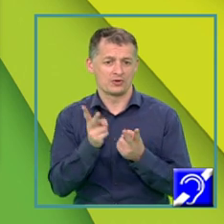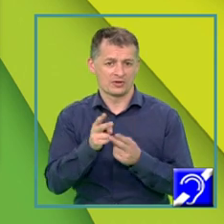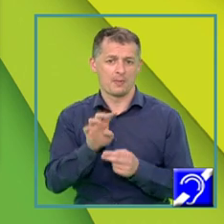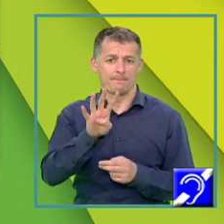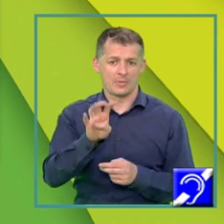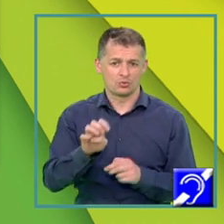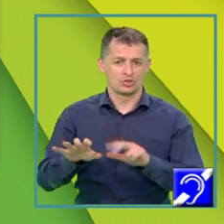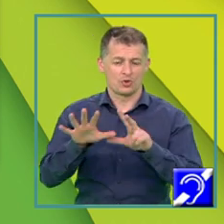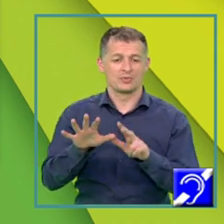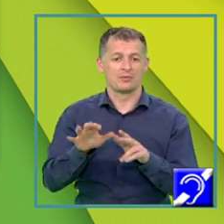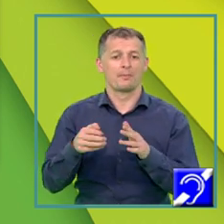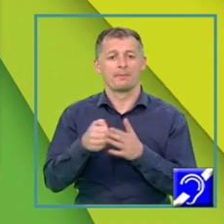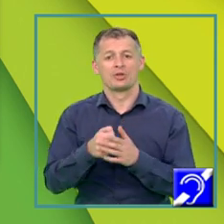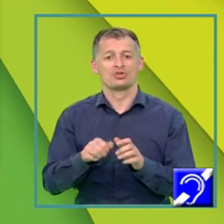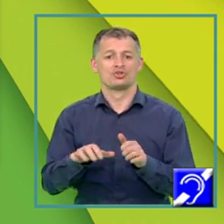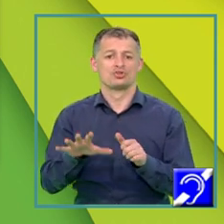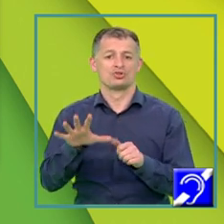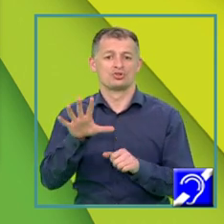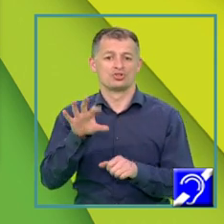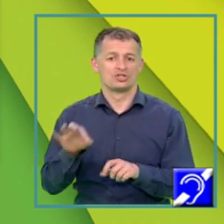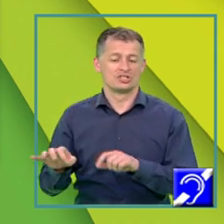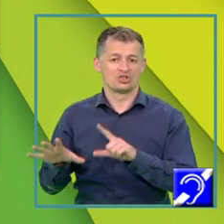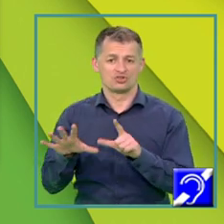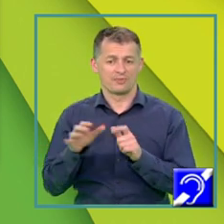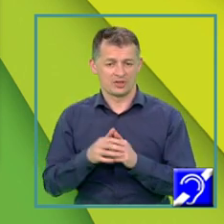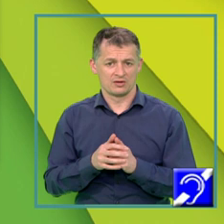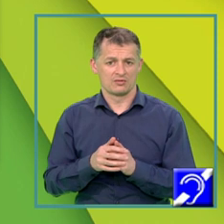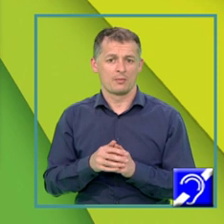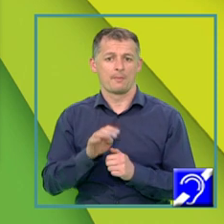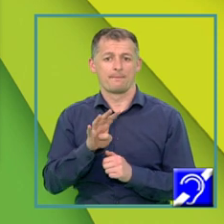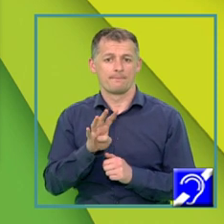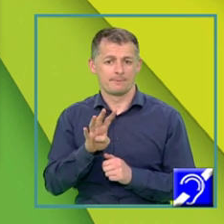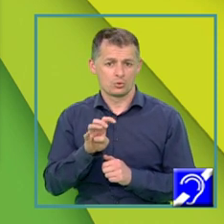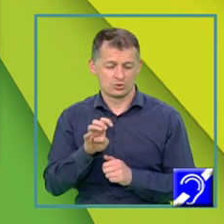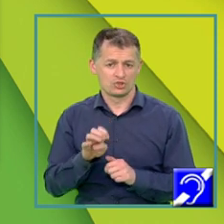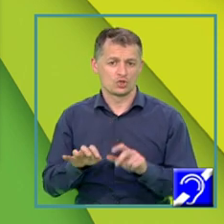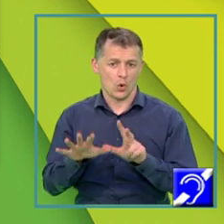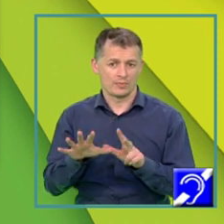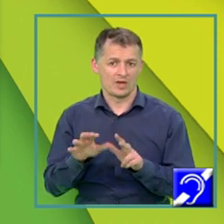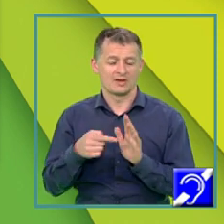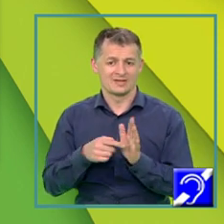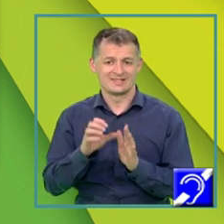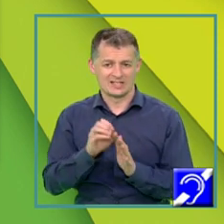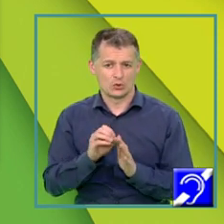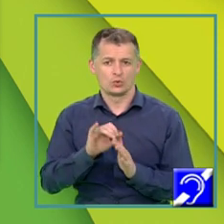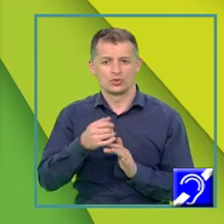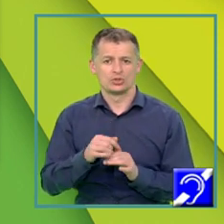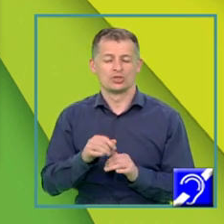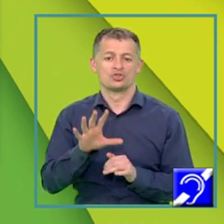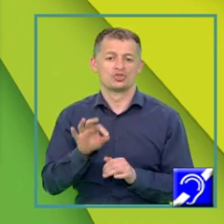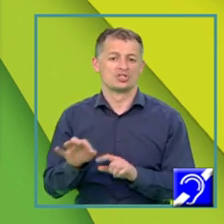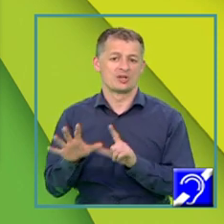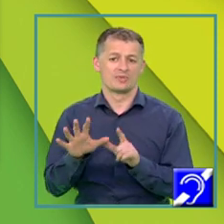și 5748 reprezentând caracterul zero iar 57 caracterul nouă literele mari